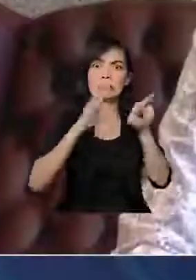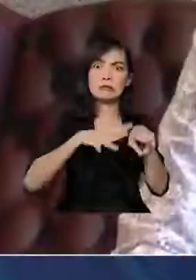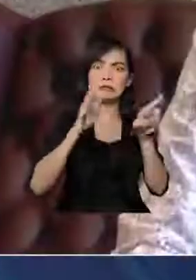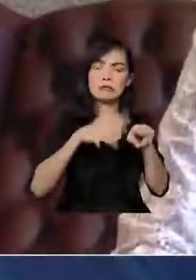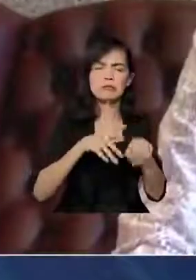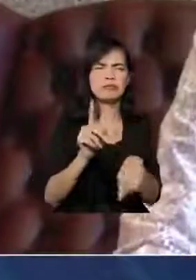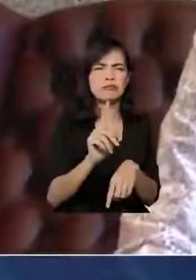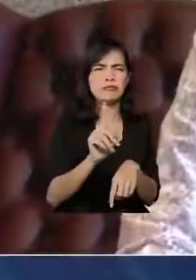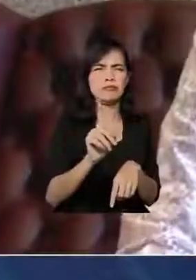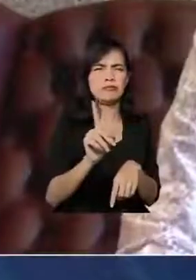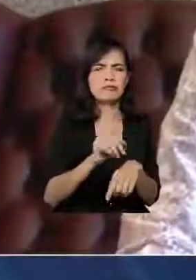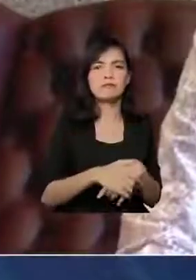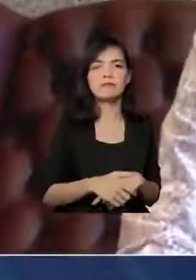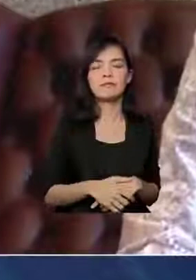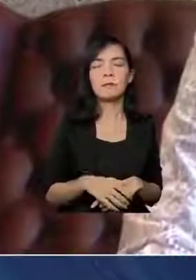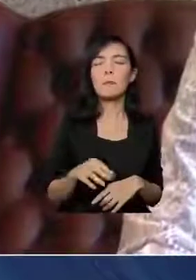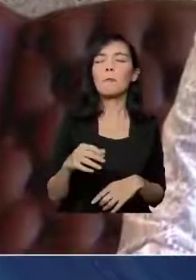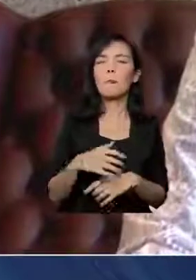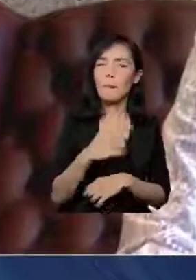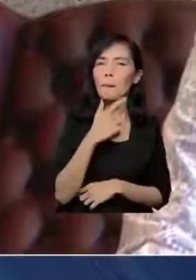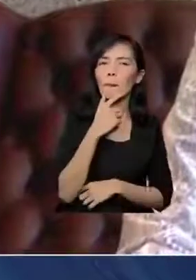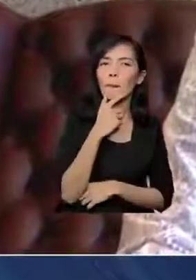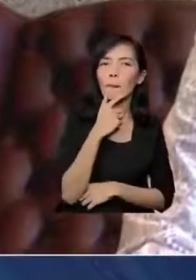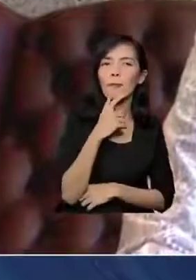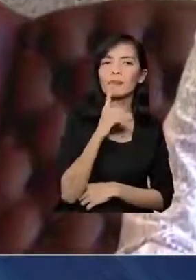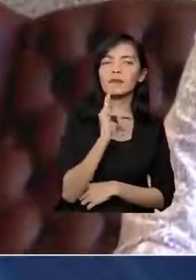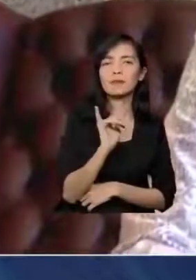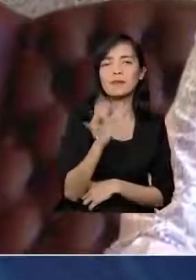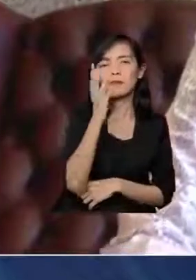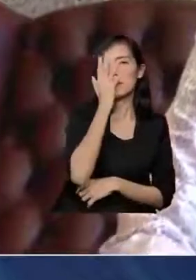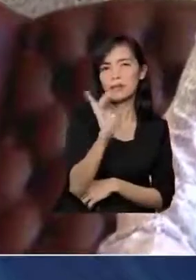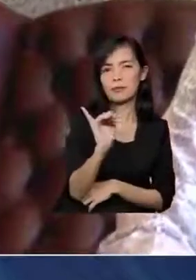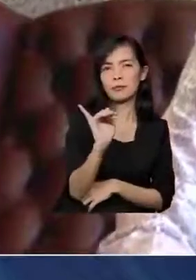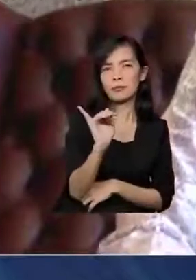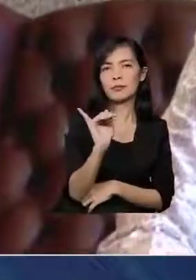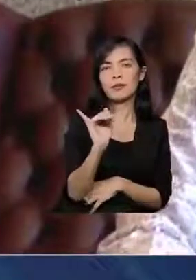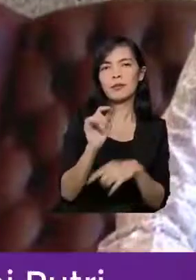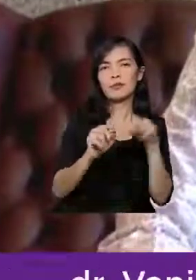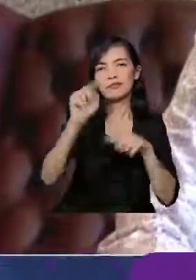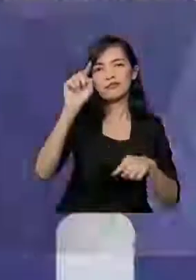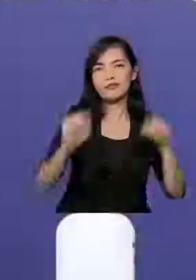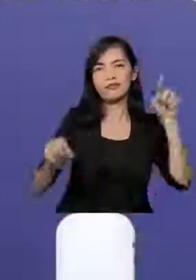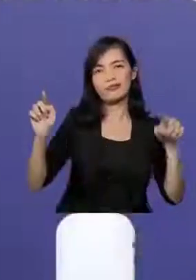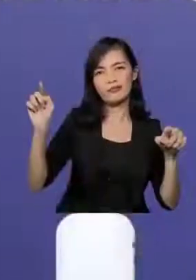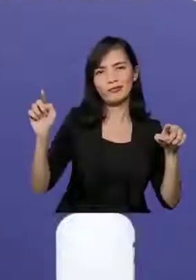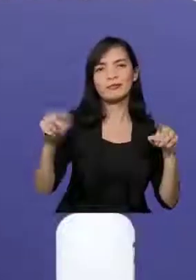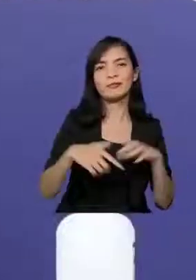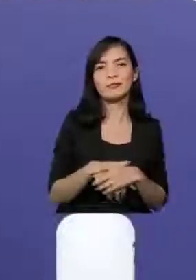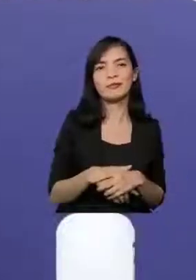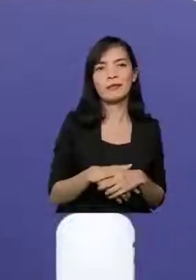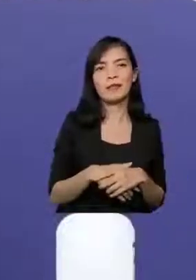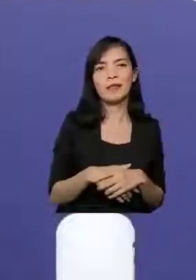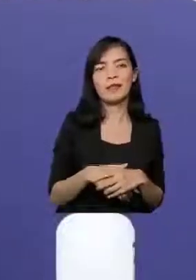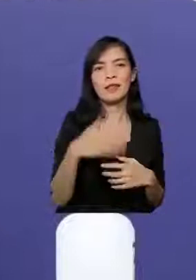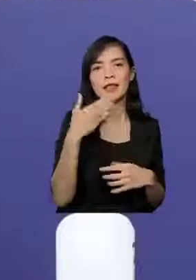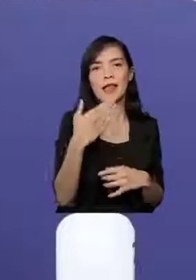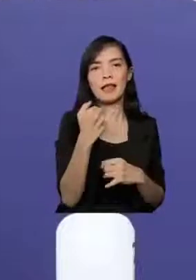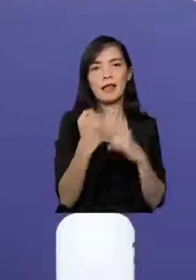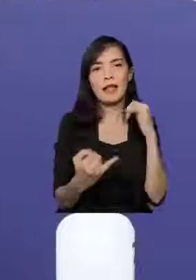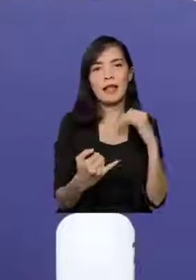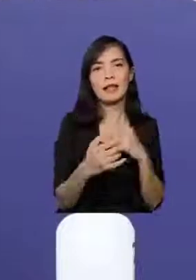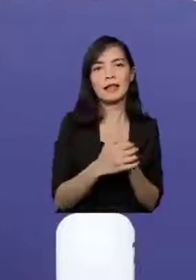Oke Baik berarti kurang kurang lebih sama mungkin ada sedikit variasi lalu untuk pertanyaan terakhirnya untuk